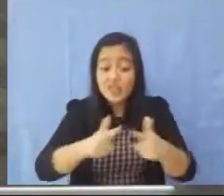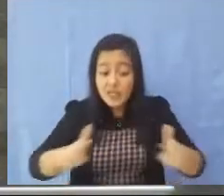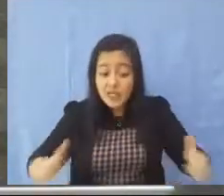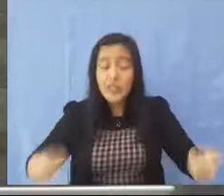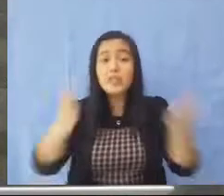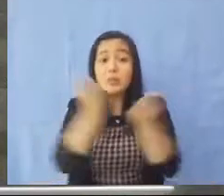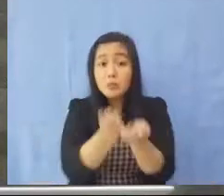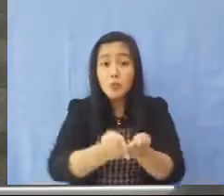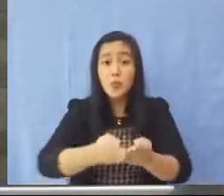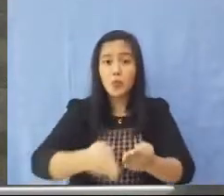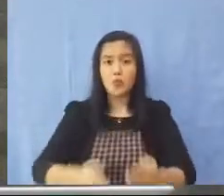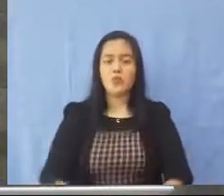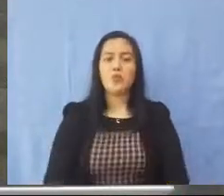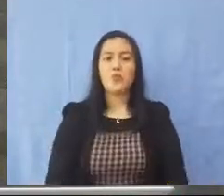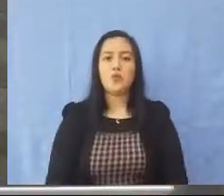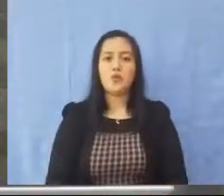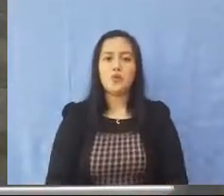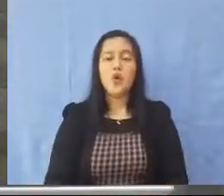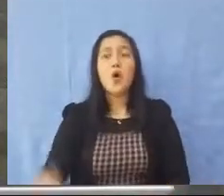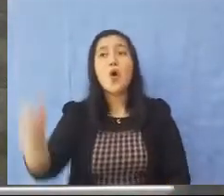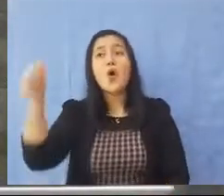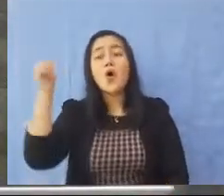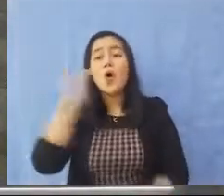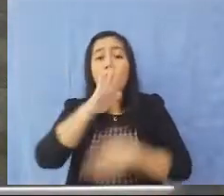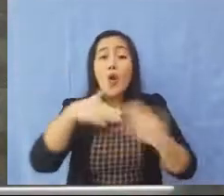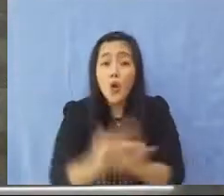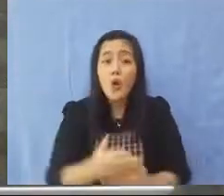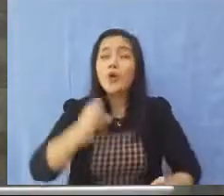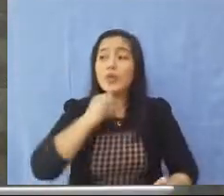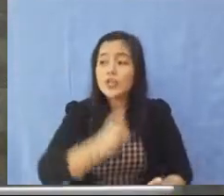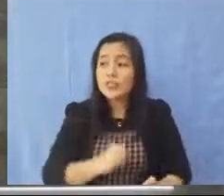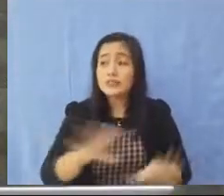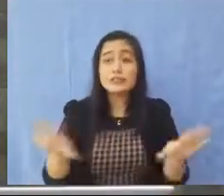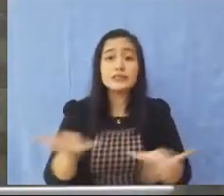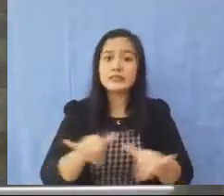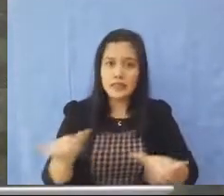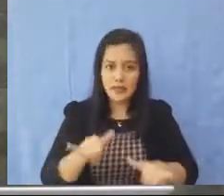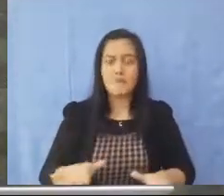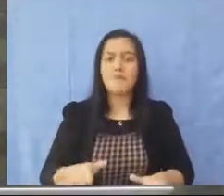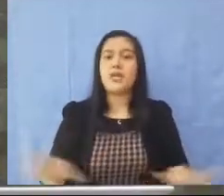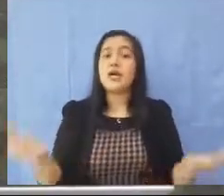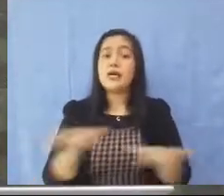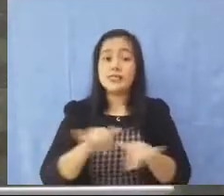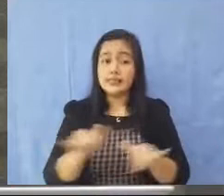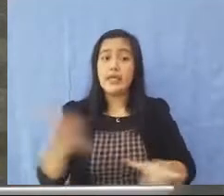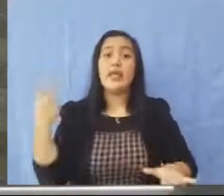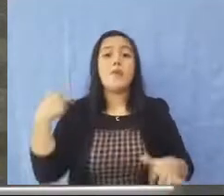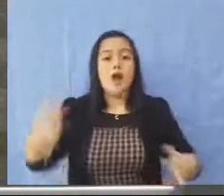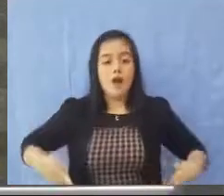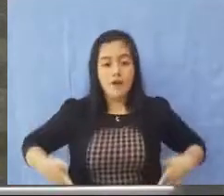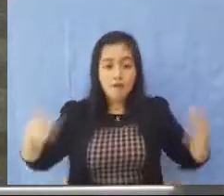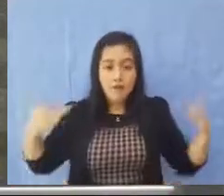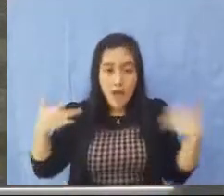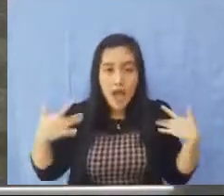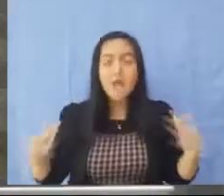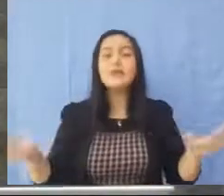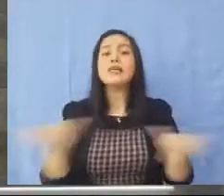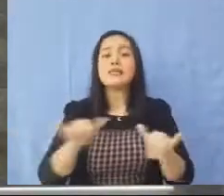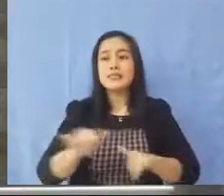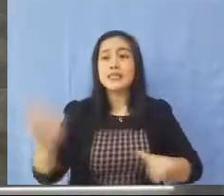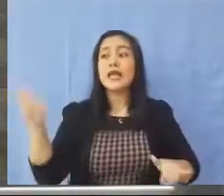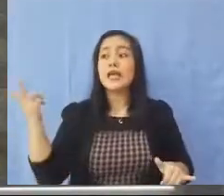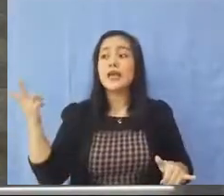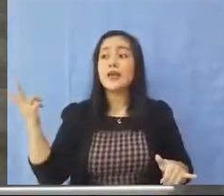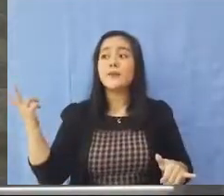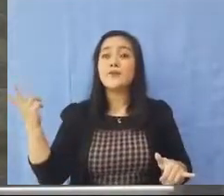Lahat yan sinabi ng Bible, binasa natin, ay inspired. Kaya ibig sabihin, lahat po yan ay equal pagdating